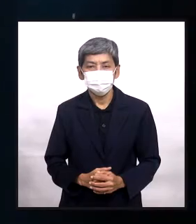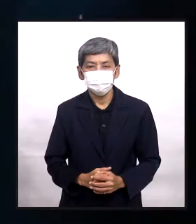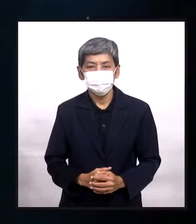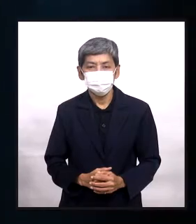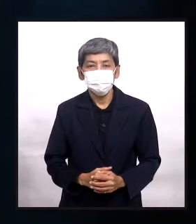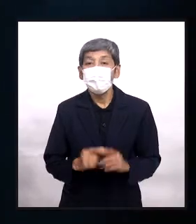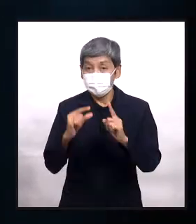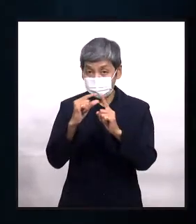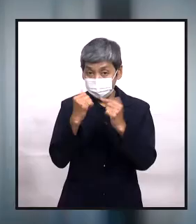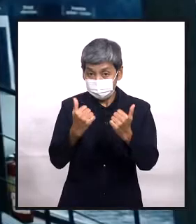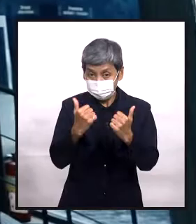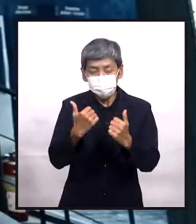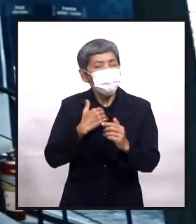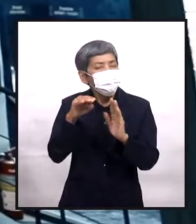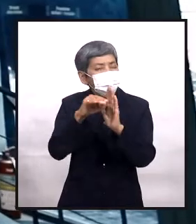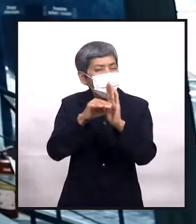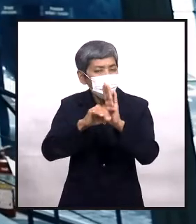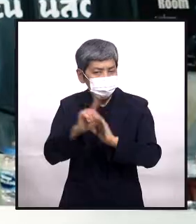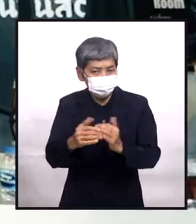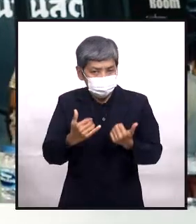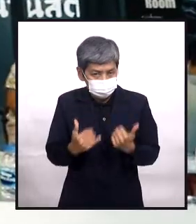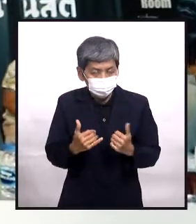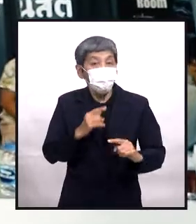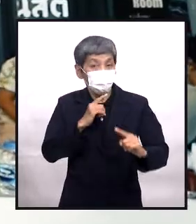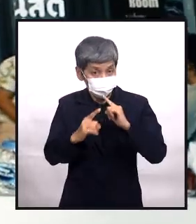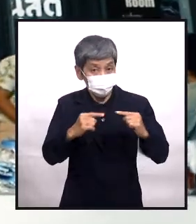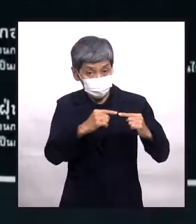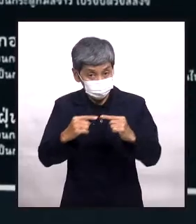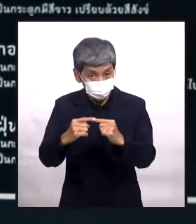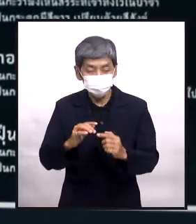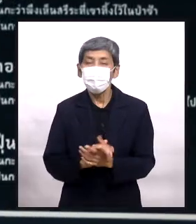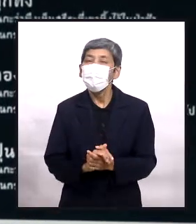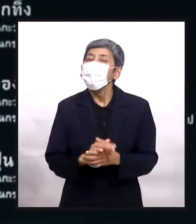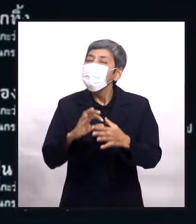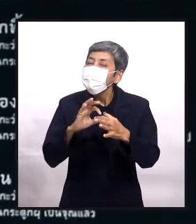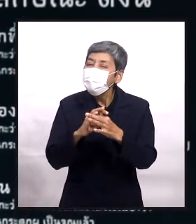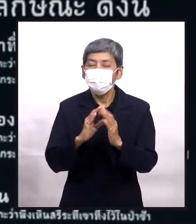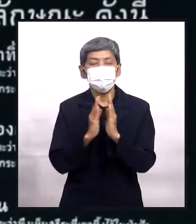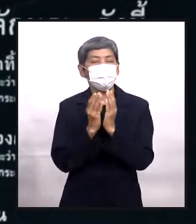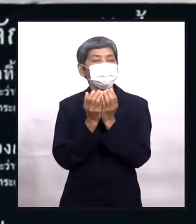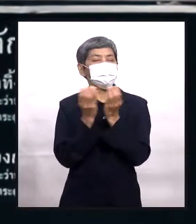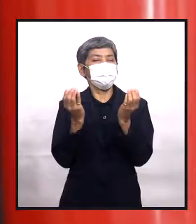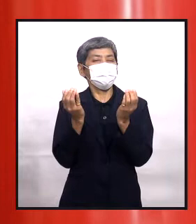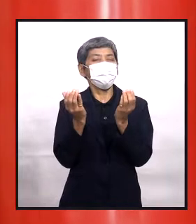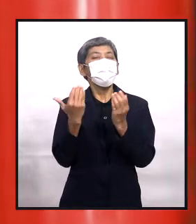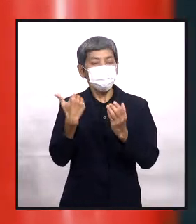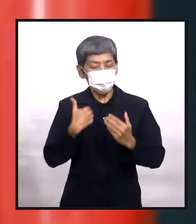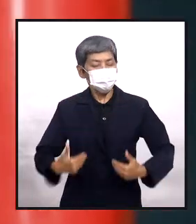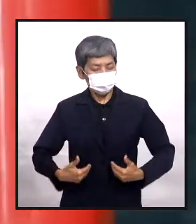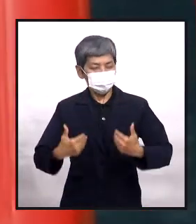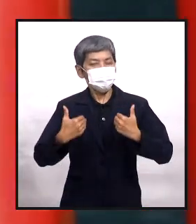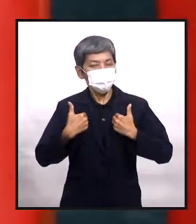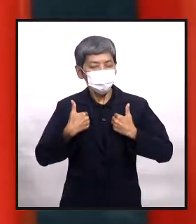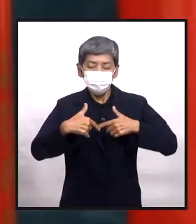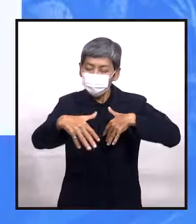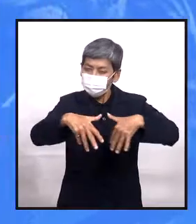มรณานุสติคาเฟ่มีรายละเอียดยังไงช่วงนี้เราไปคุยกันต่อกับการสื่อสารเรื่องราวธรรมะที่ซ่อนอยู่กับวิถีชีวิต